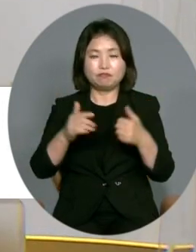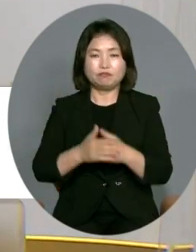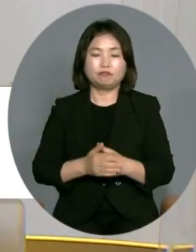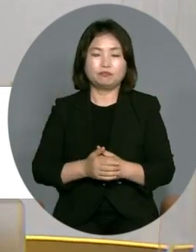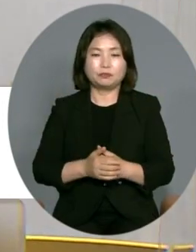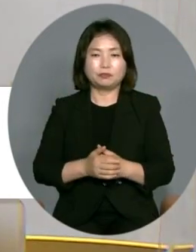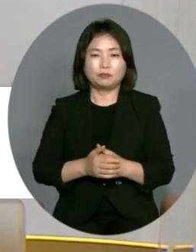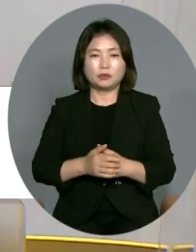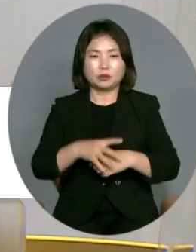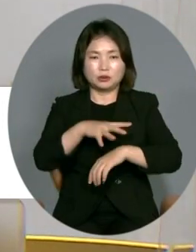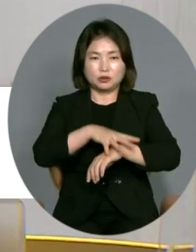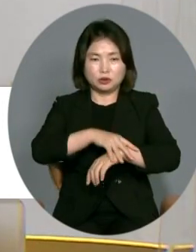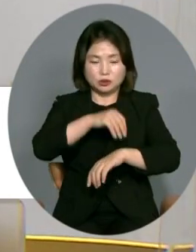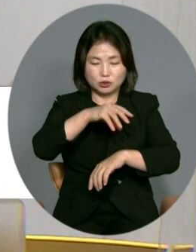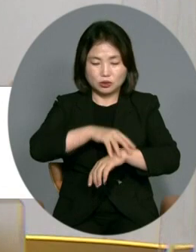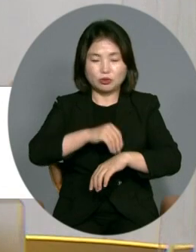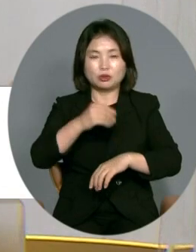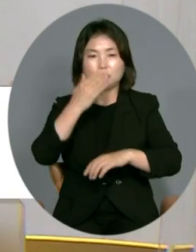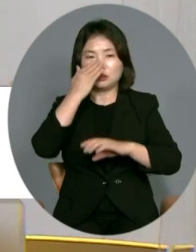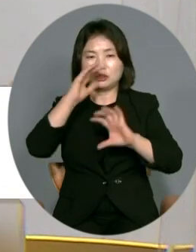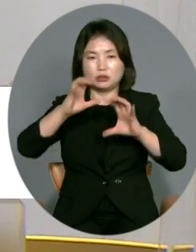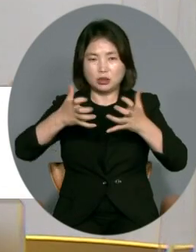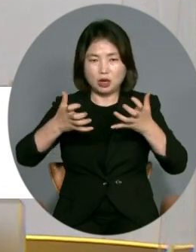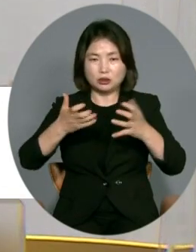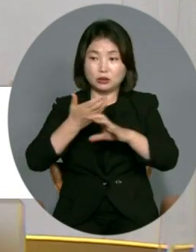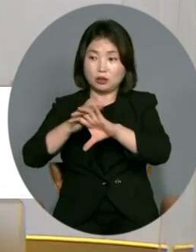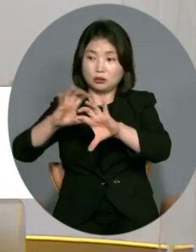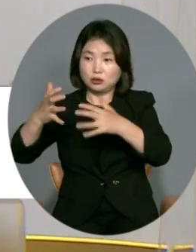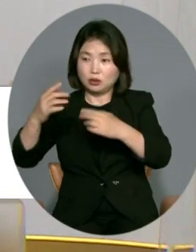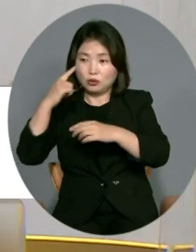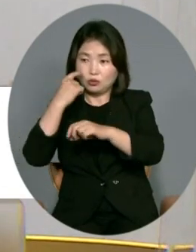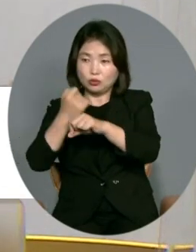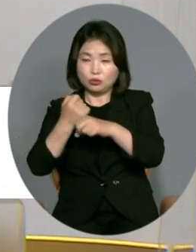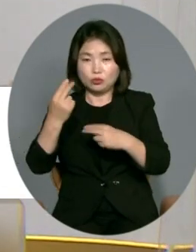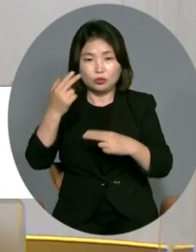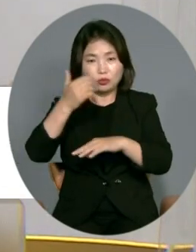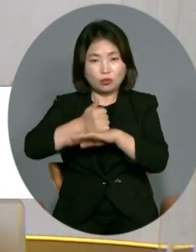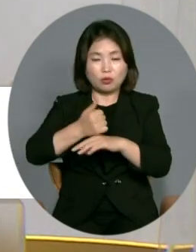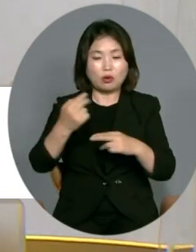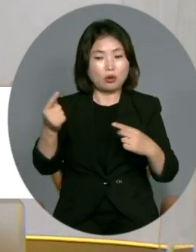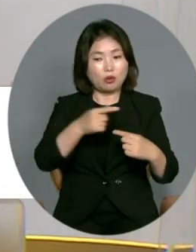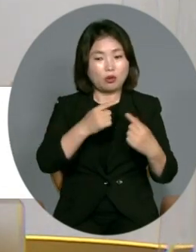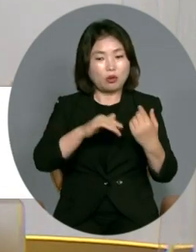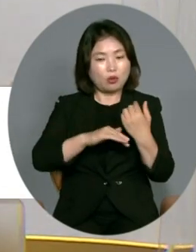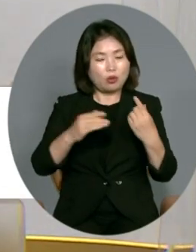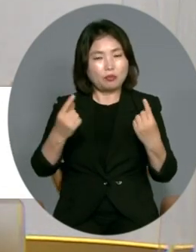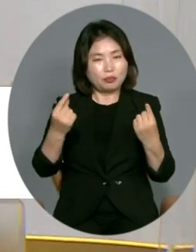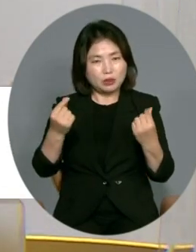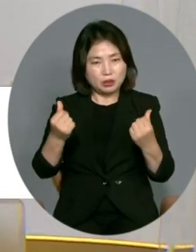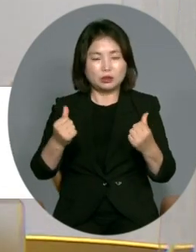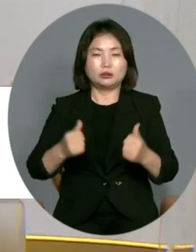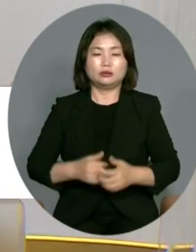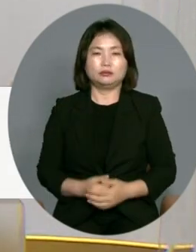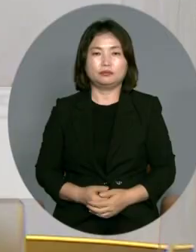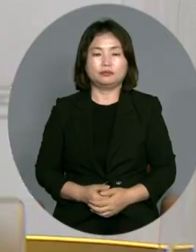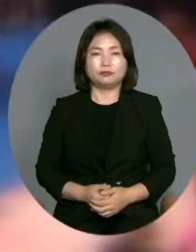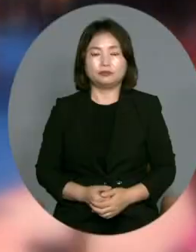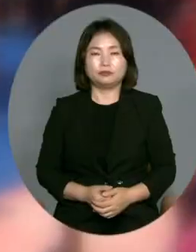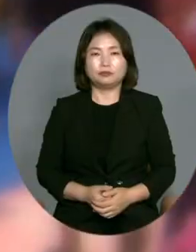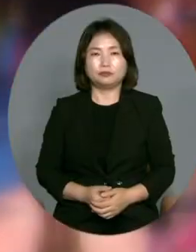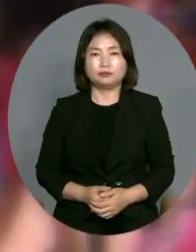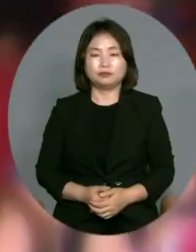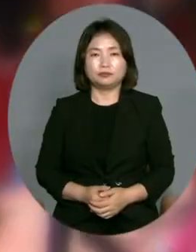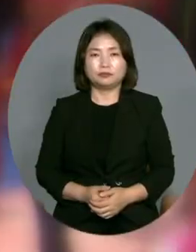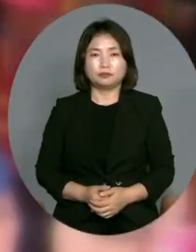나타났으며 이는 수애 된 이스라엘 등 외국의 연구 결과와 유사한 수준 입니다